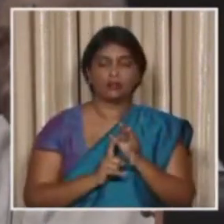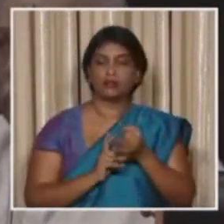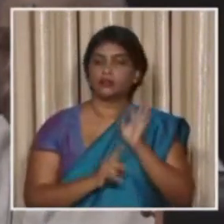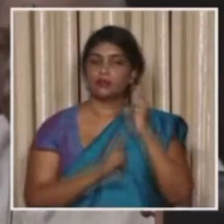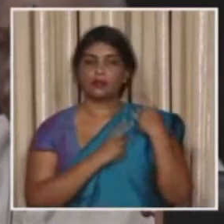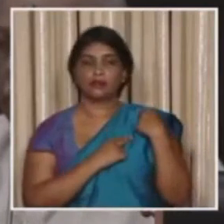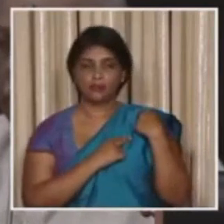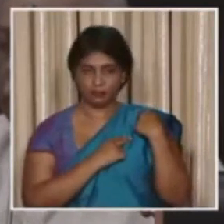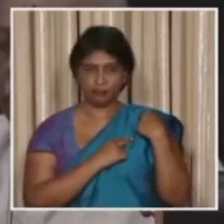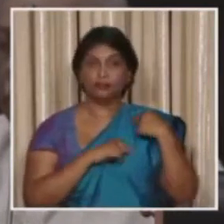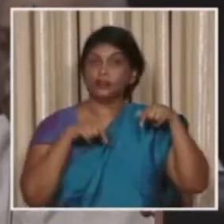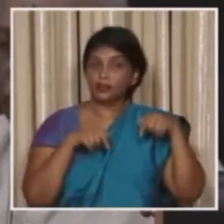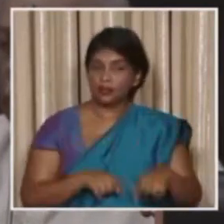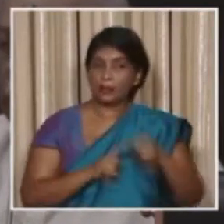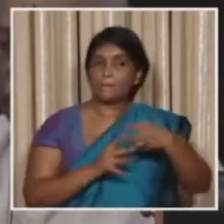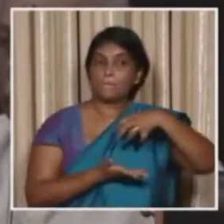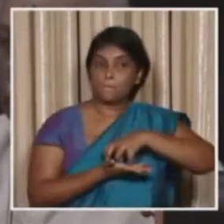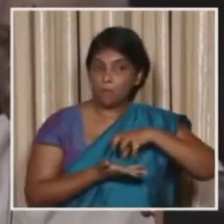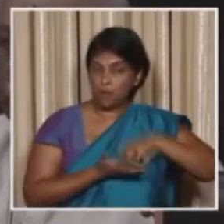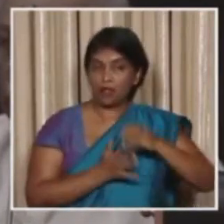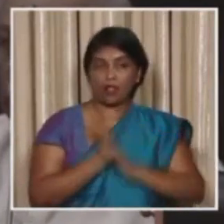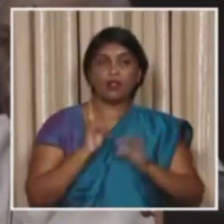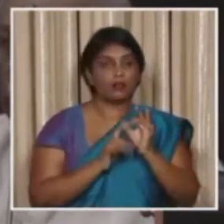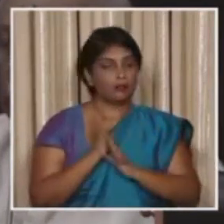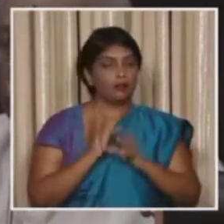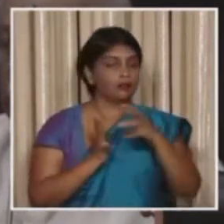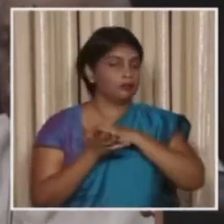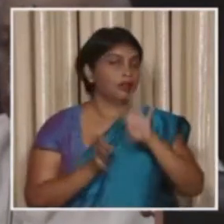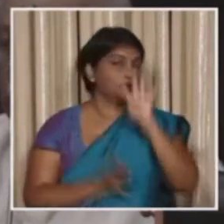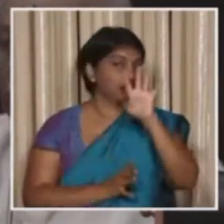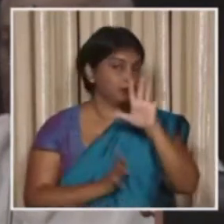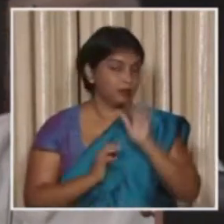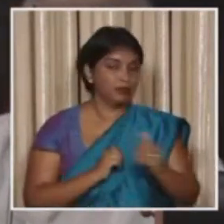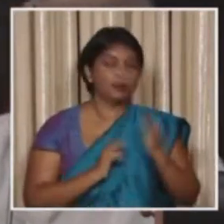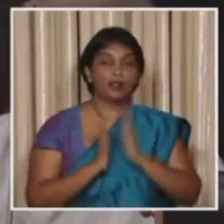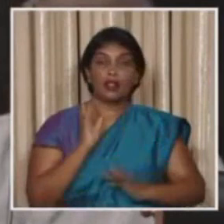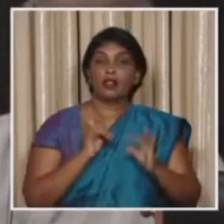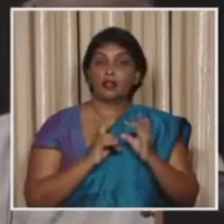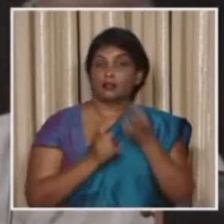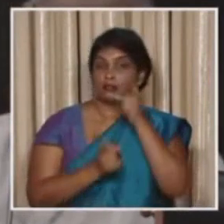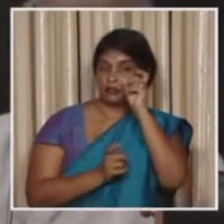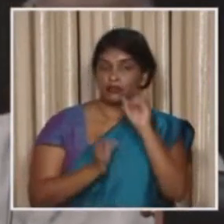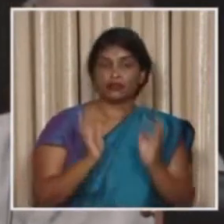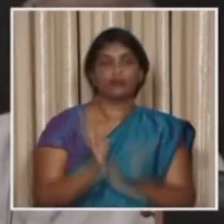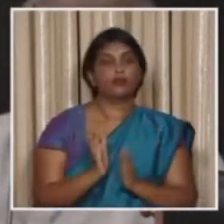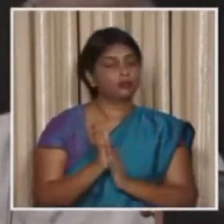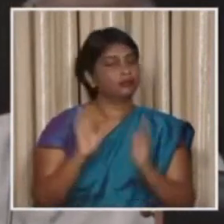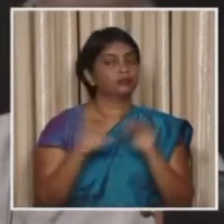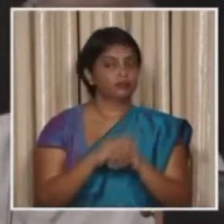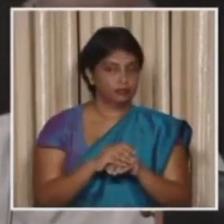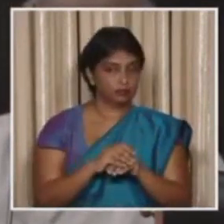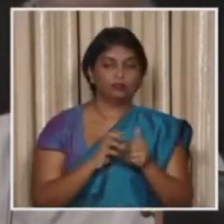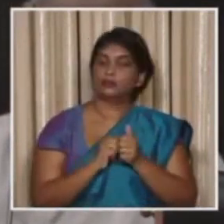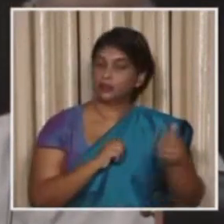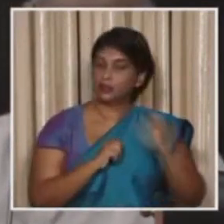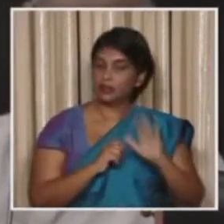දුරේ දරනවා. දැනට පළාත් සභා අමාත්‍ය 45ක් ක්‍රියාත්මක වෙනවා. මේ අමාත්‍ය සඳහා අධීක්ෂණ කමිටු පත්